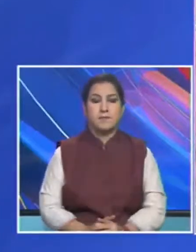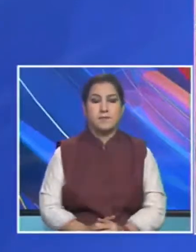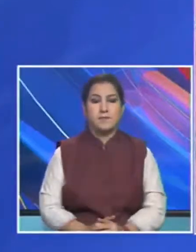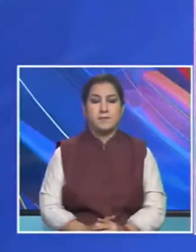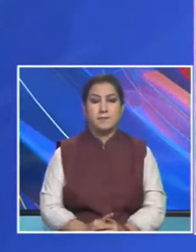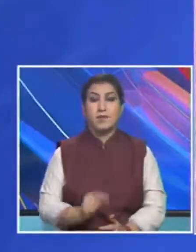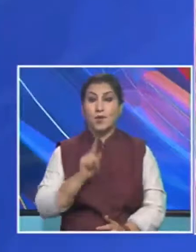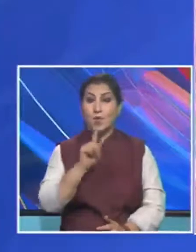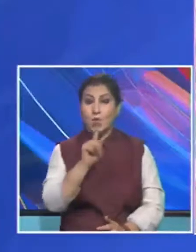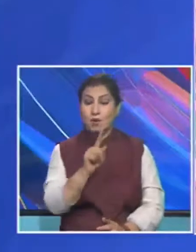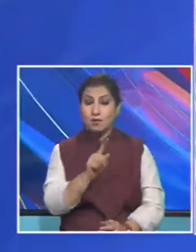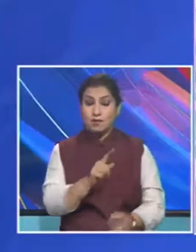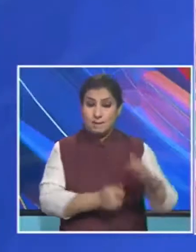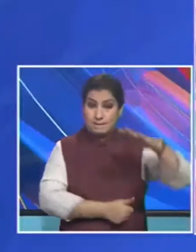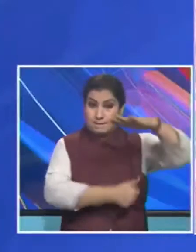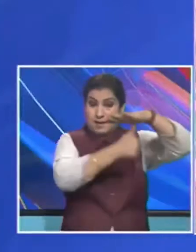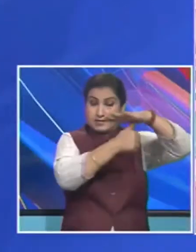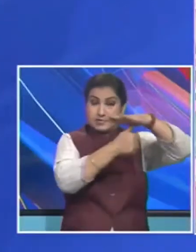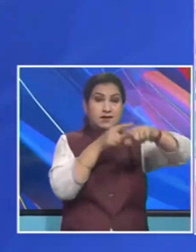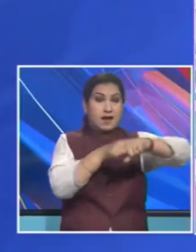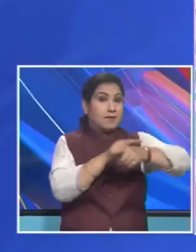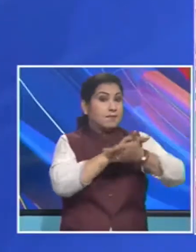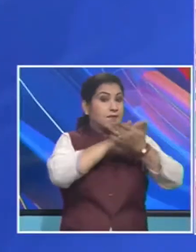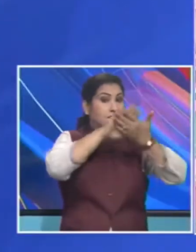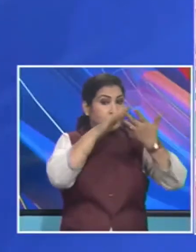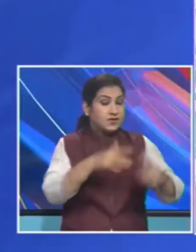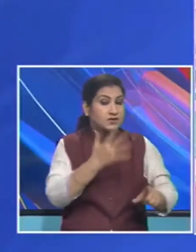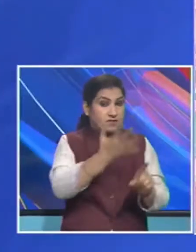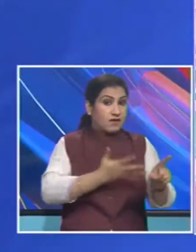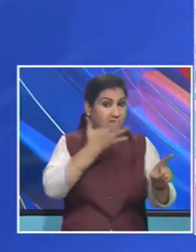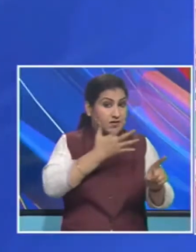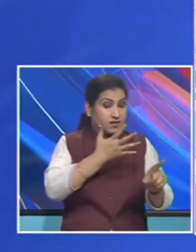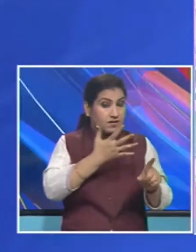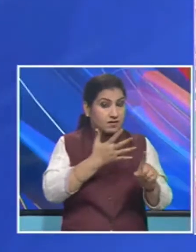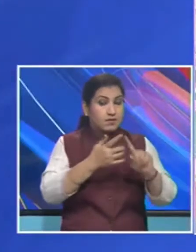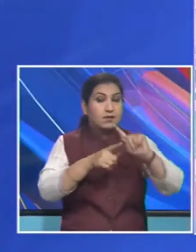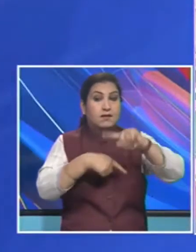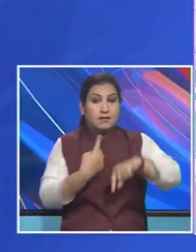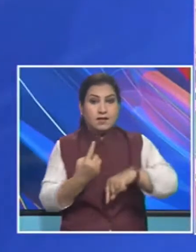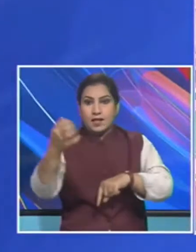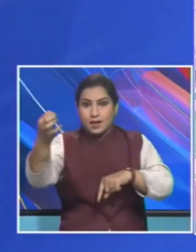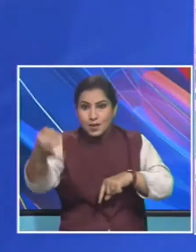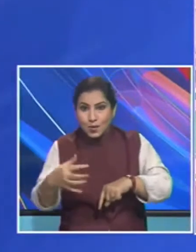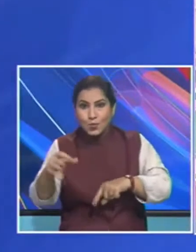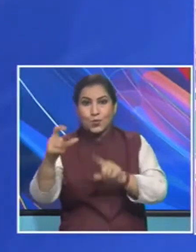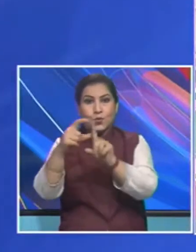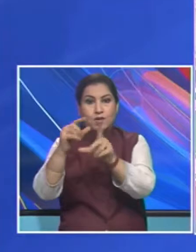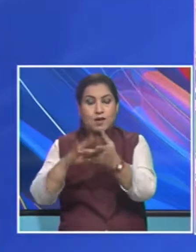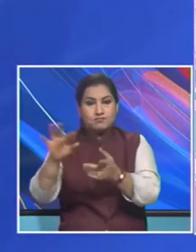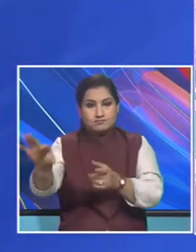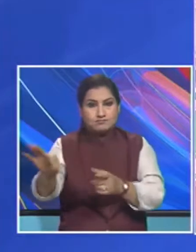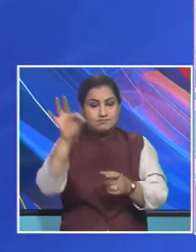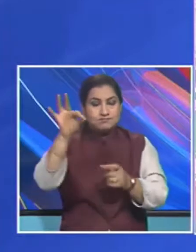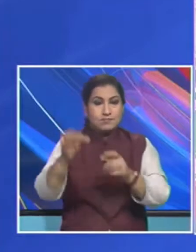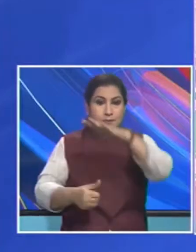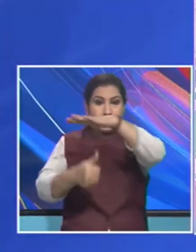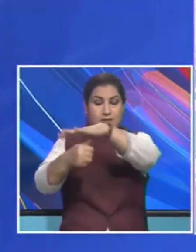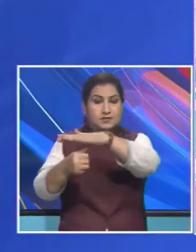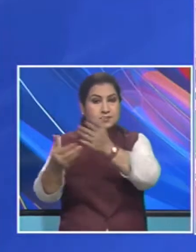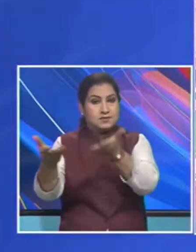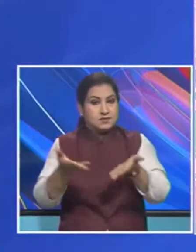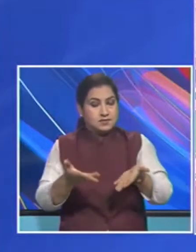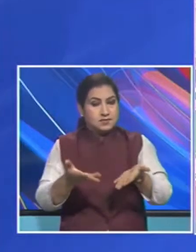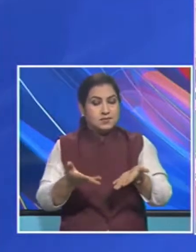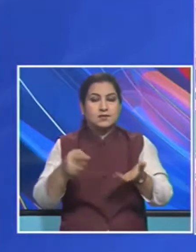एक राष्ट्रपति का कार्यकाल पूरा हो रहा है और नई राष्ट्रपति इस पद